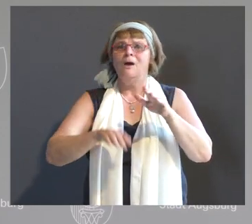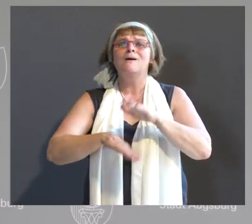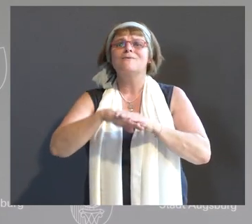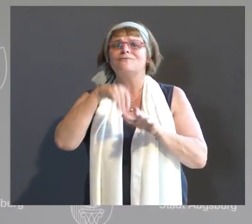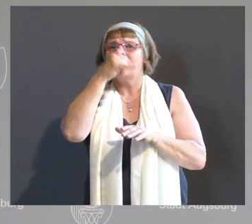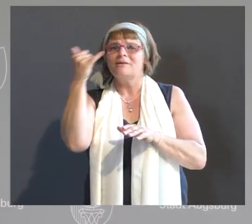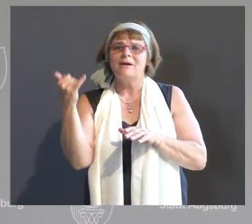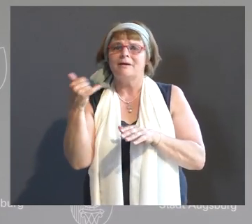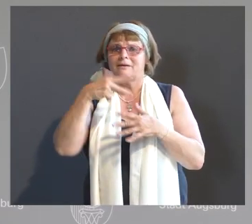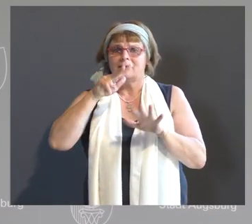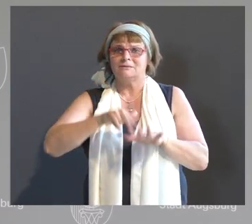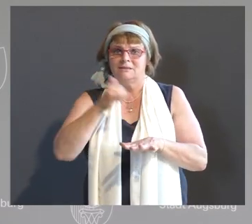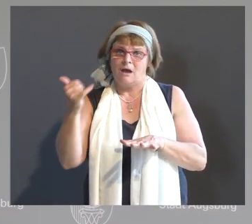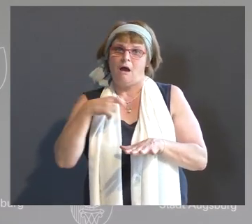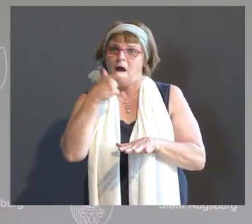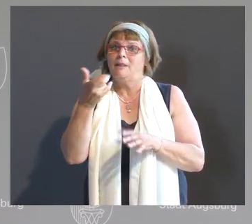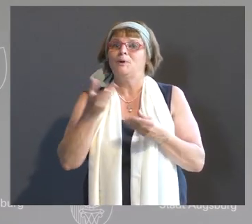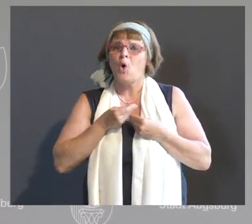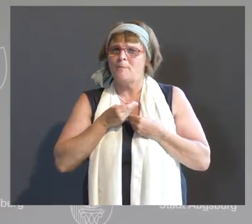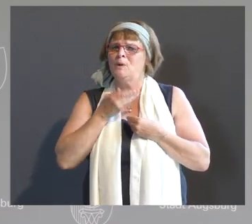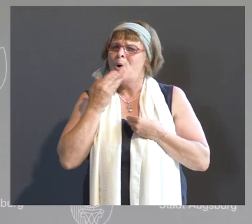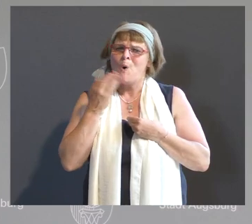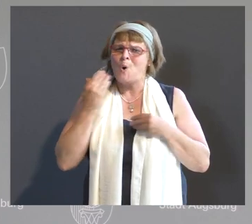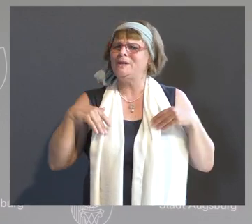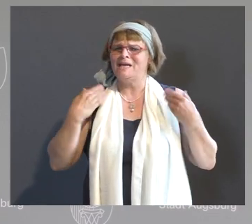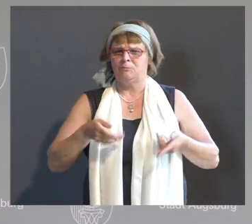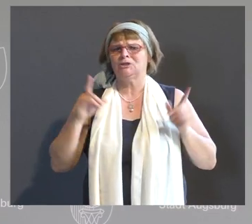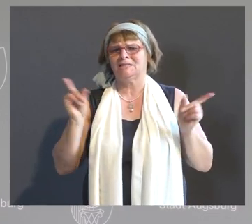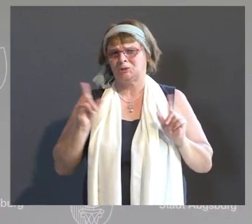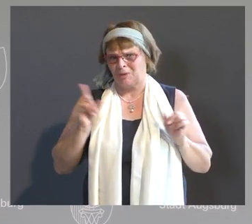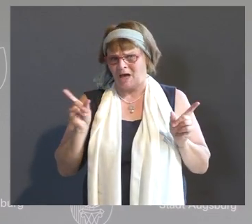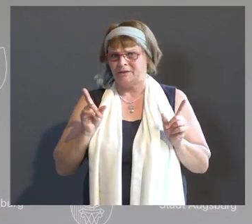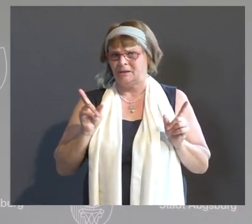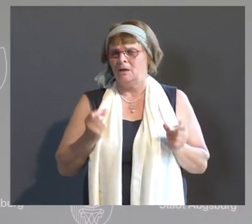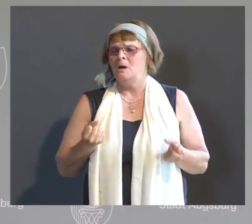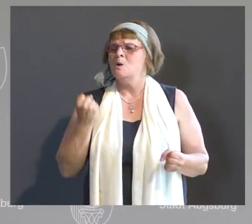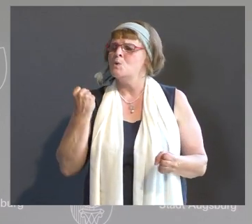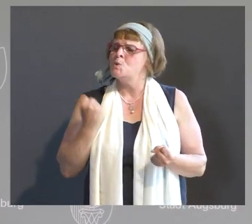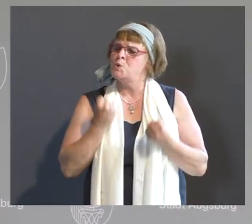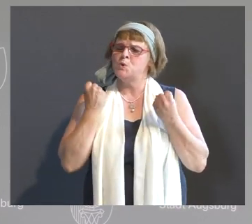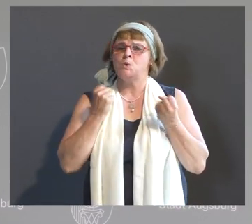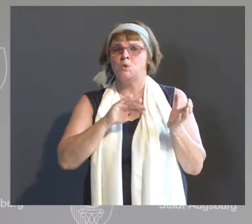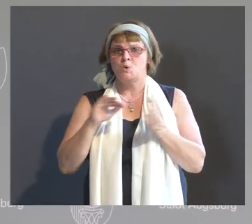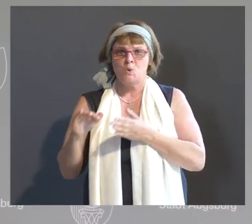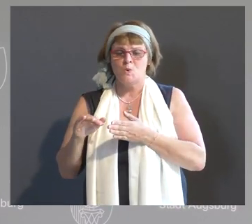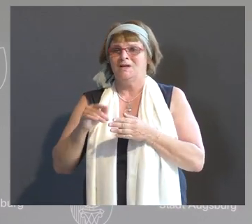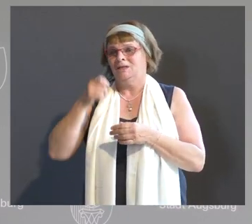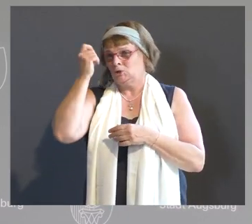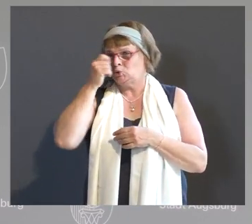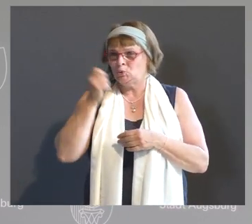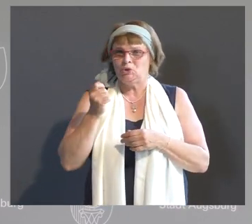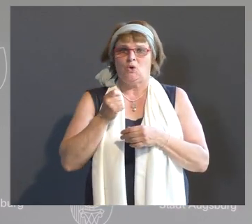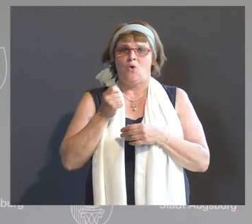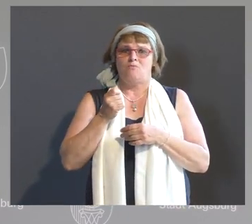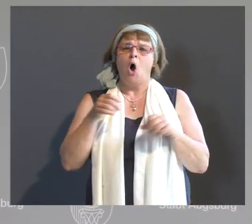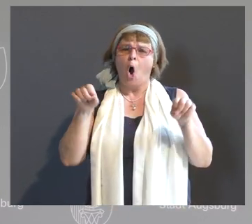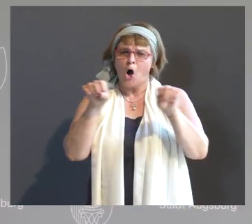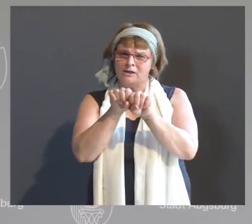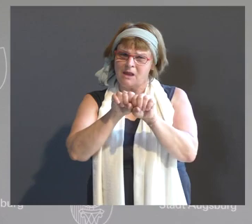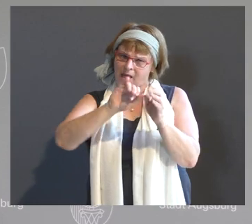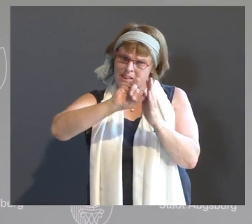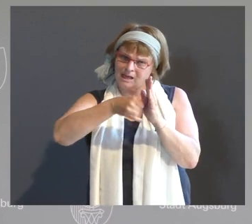große Geburtstagsparty. Die Ausbildung oder das Studium online beginnen zu müssen, ohne sich mit Leidensgenossen